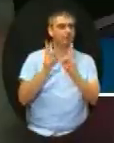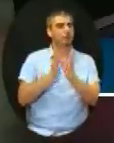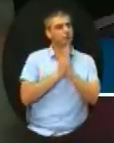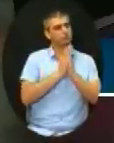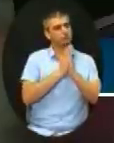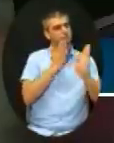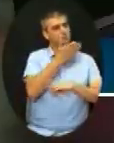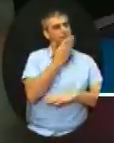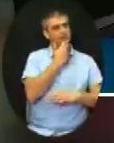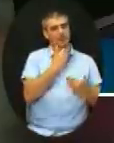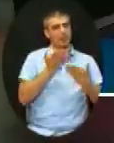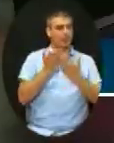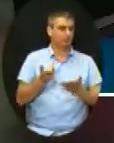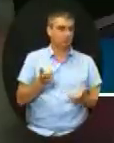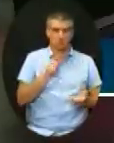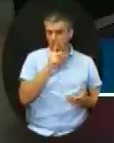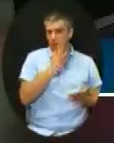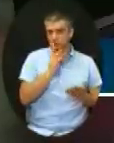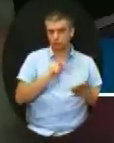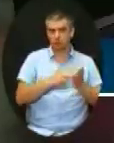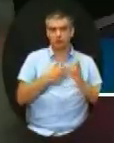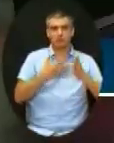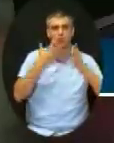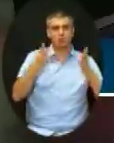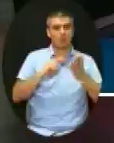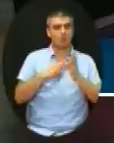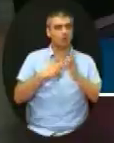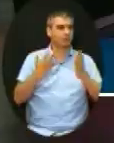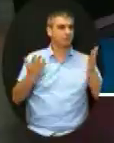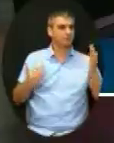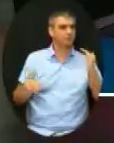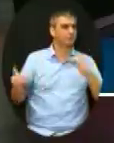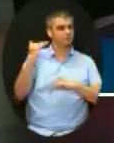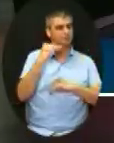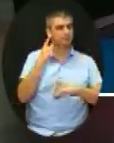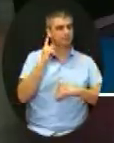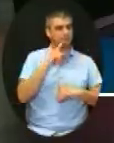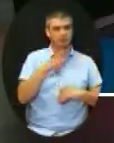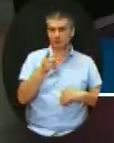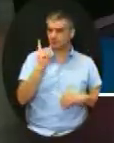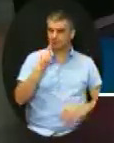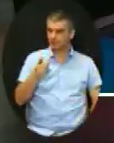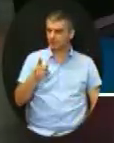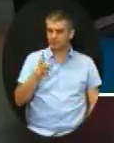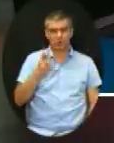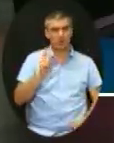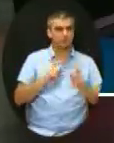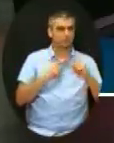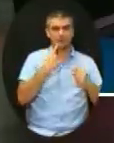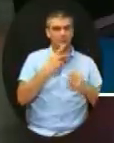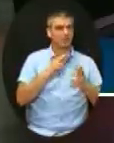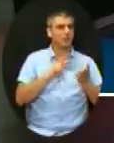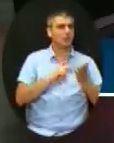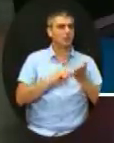לרשויות הישראליות. האם מעבר לכל זה לא עומדת תוכנית גדולה, תוכנית אב, מה שמכונים, אני אומר שאתם קיניתם את זה, או שאחרים קינו את זה,